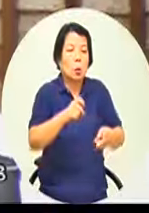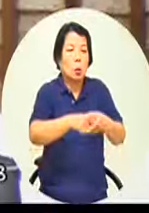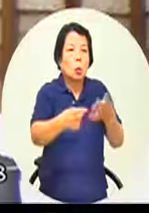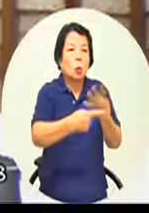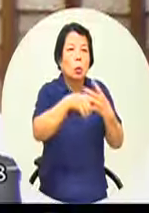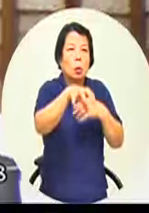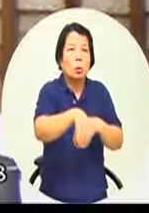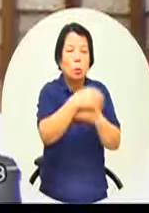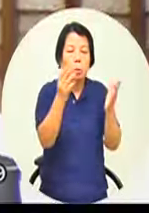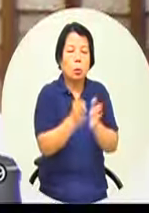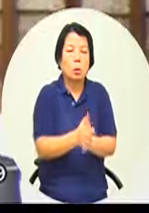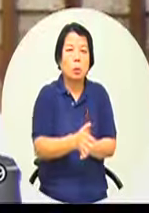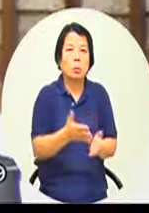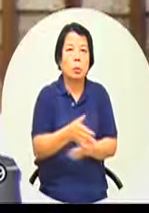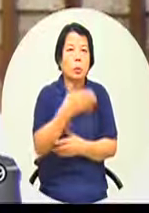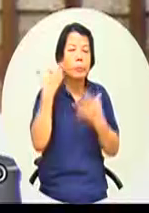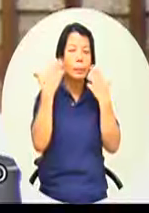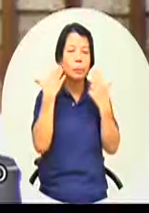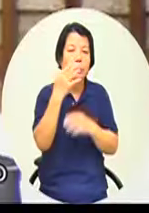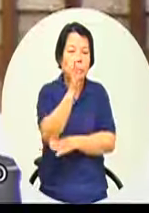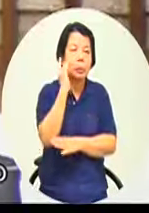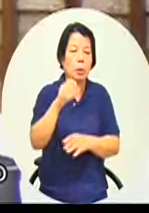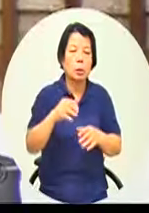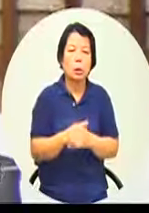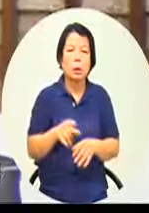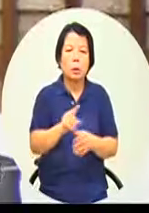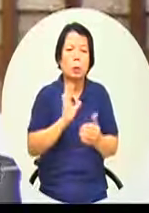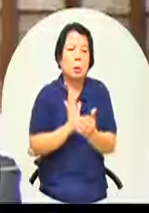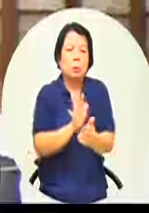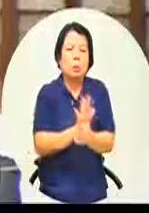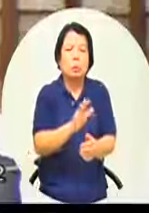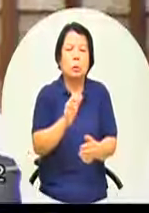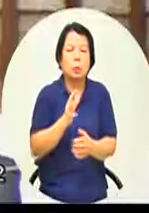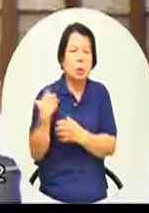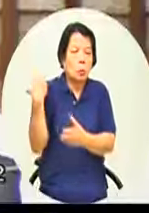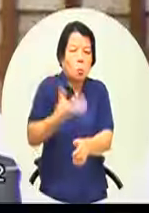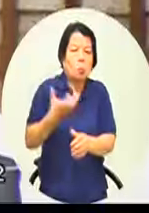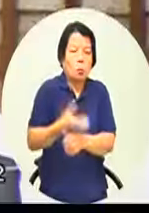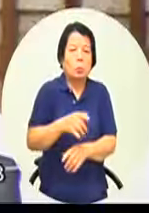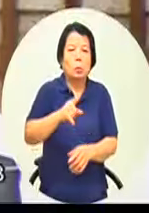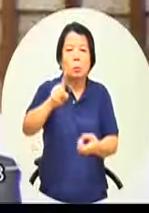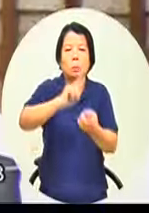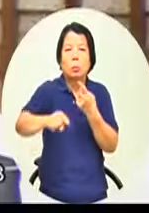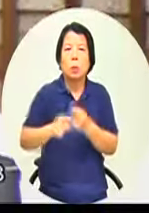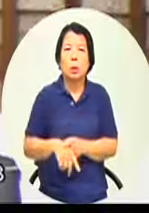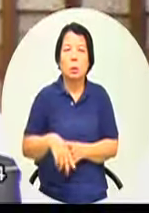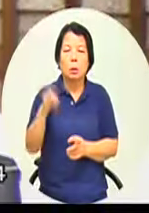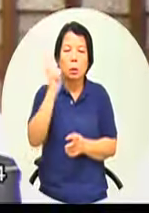是哪些的政府呢？不要这样了，你自己的这个水错没有管理好。